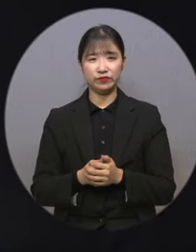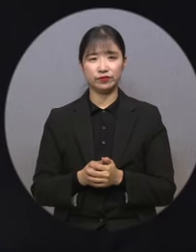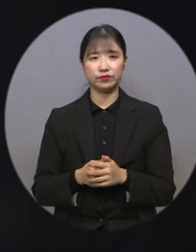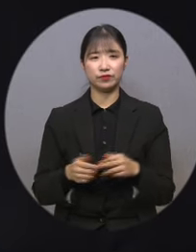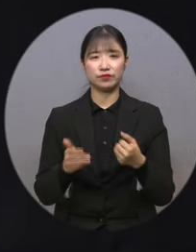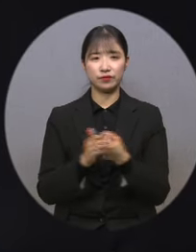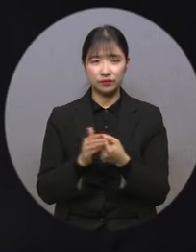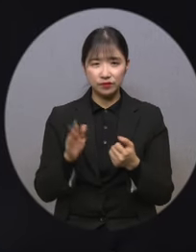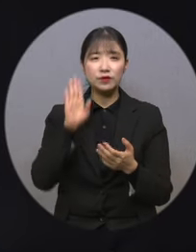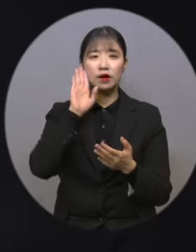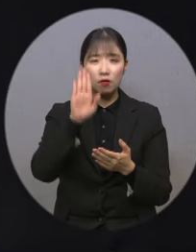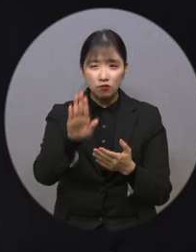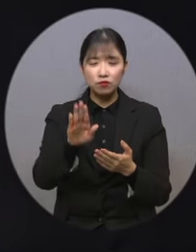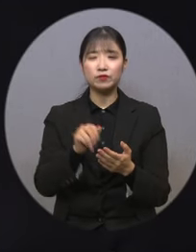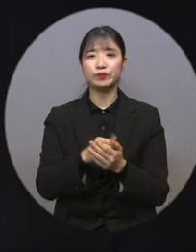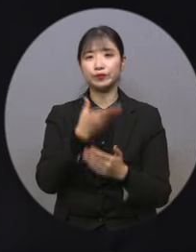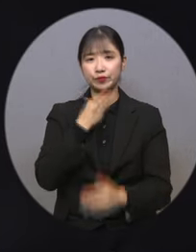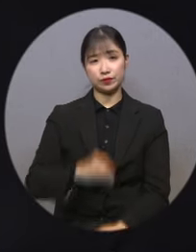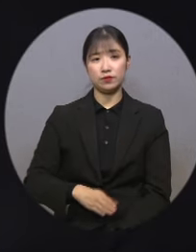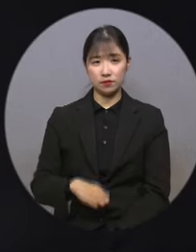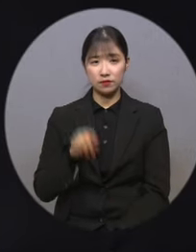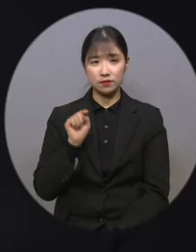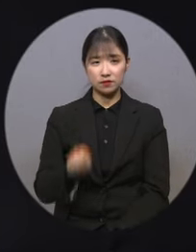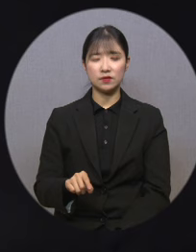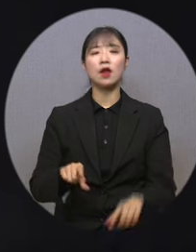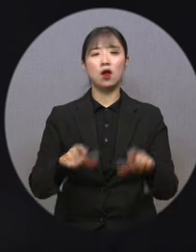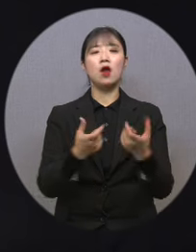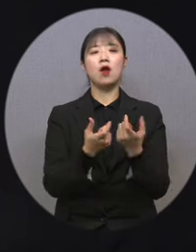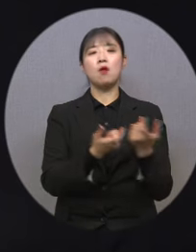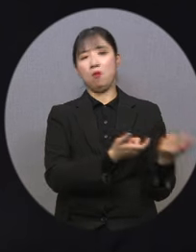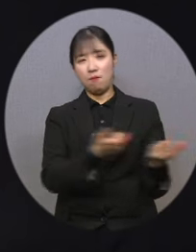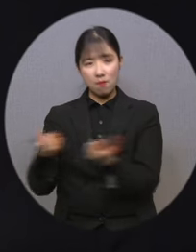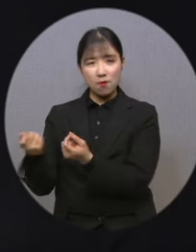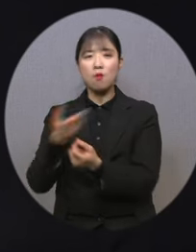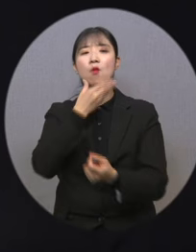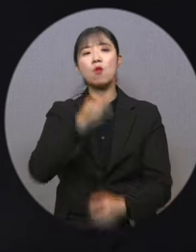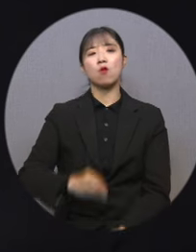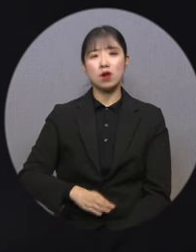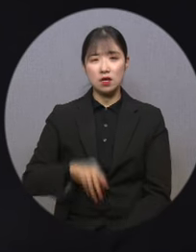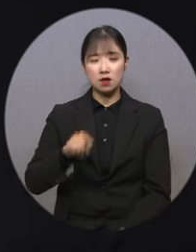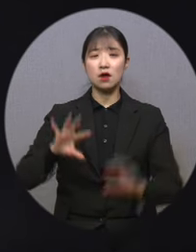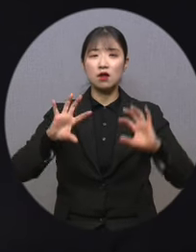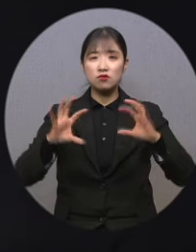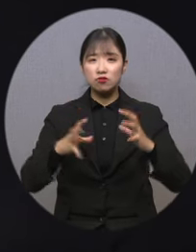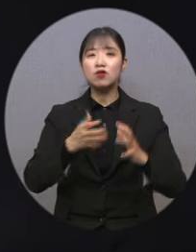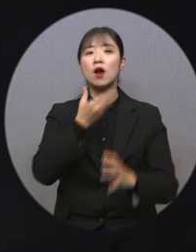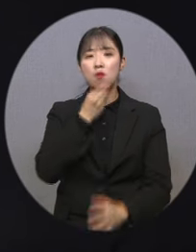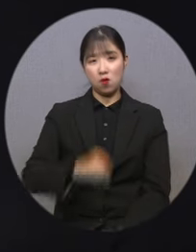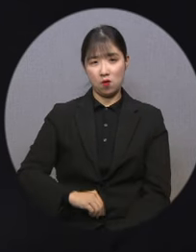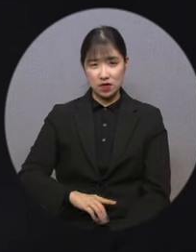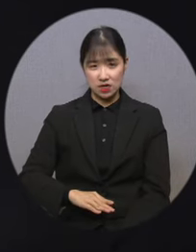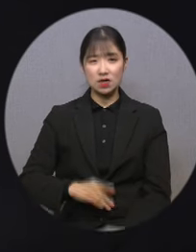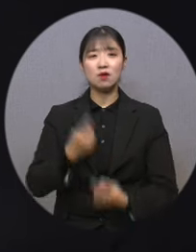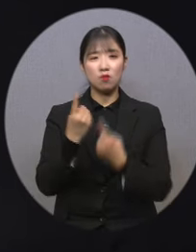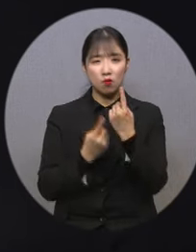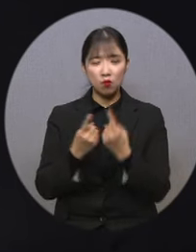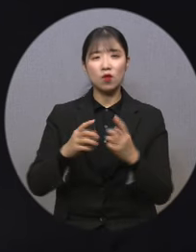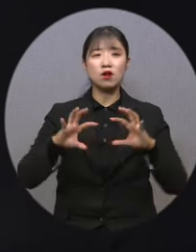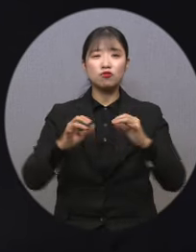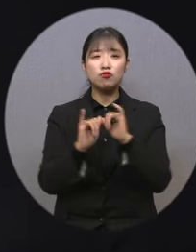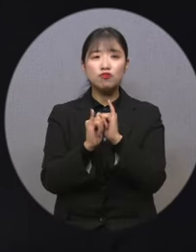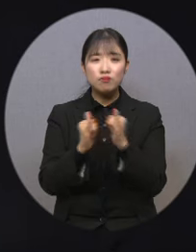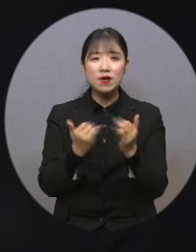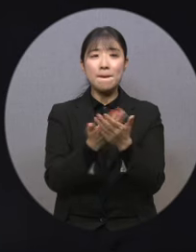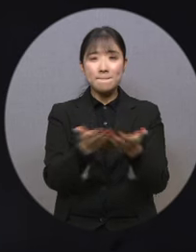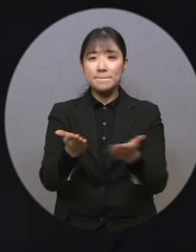그러니까 앞으로는 복지도 보편적인 복지가 국가 복지라기보다 국민 배당금은 복지 예산이